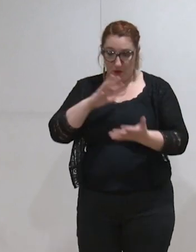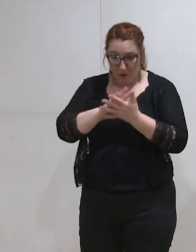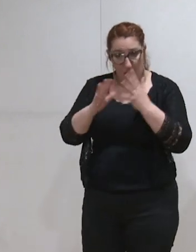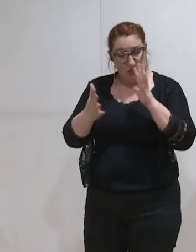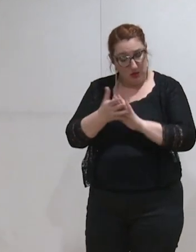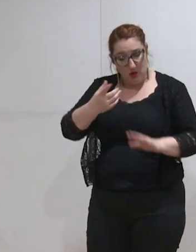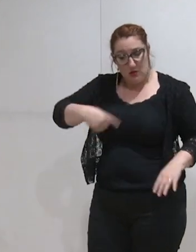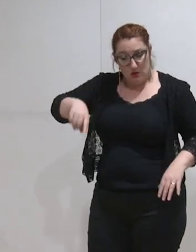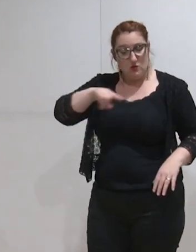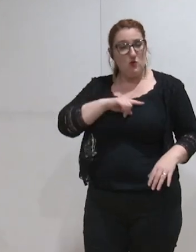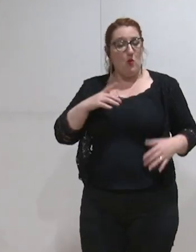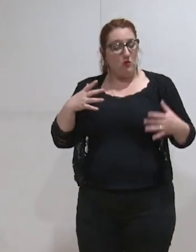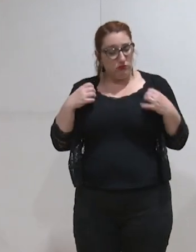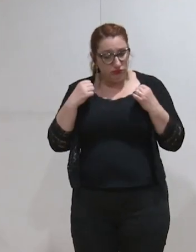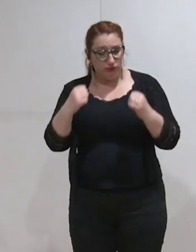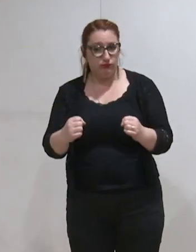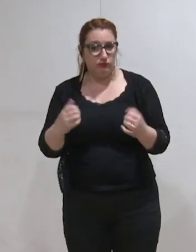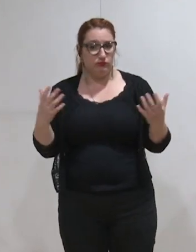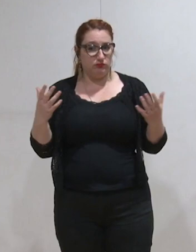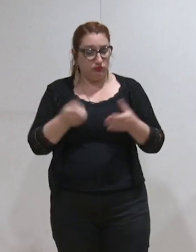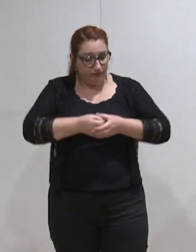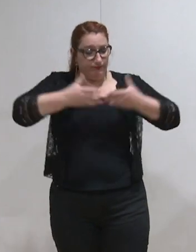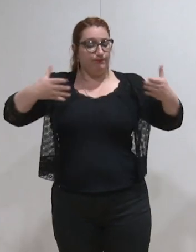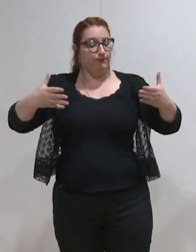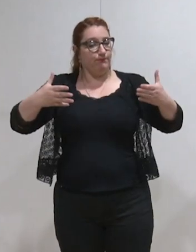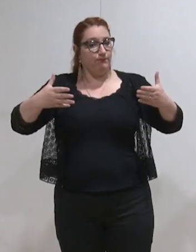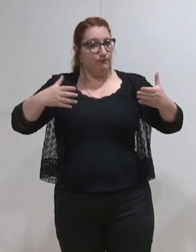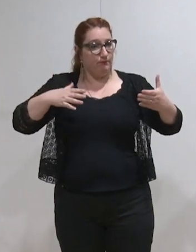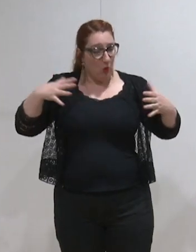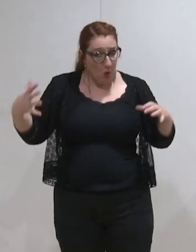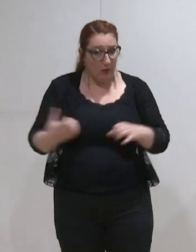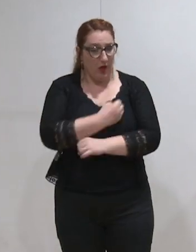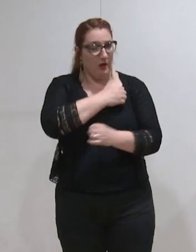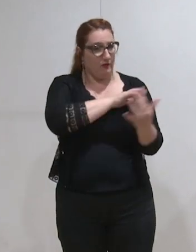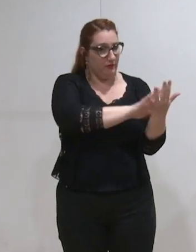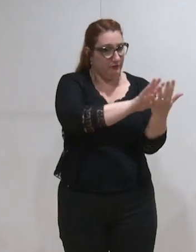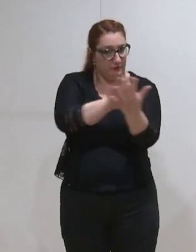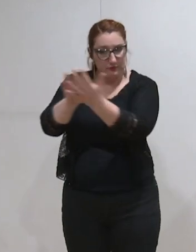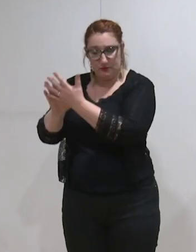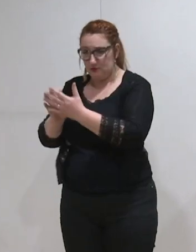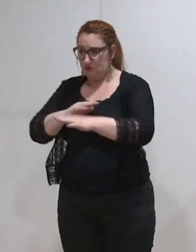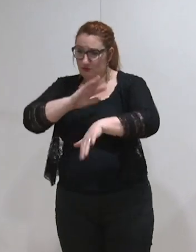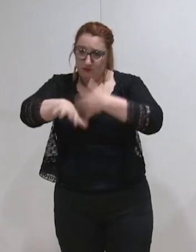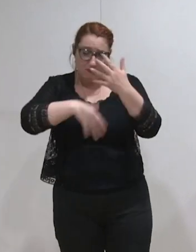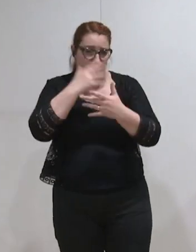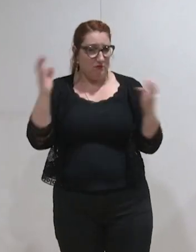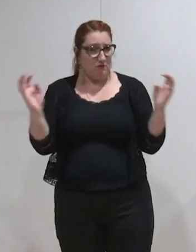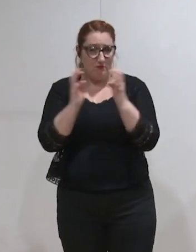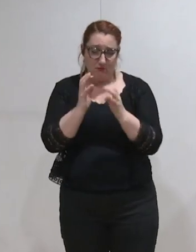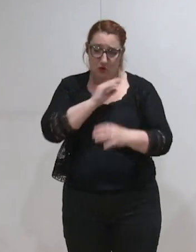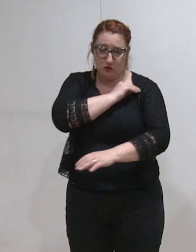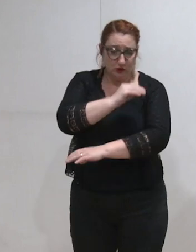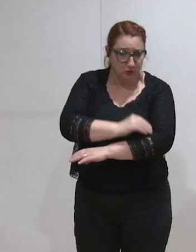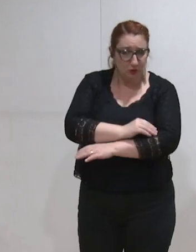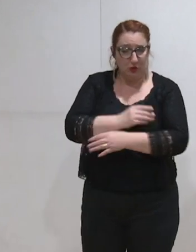directives de cette majorité qu' N nous arrivons à concerter à mêler tous les acteurs du sport dans